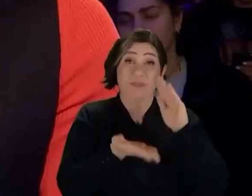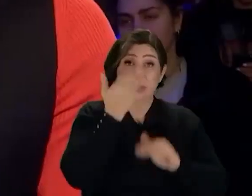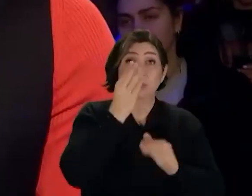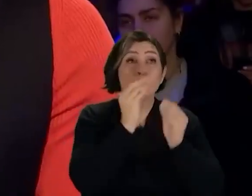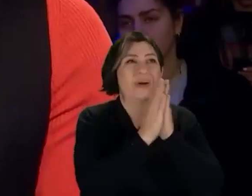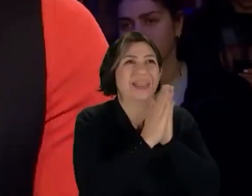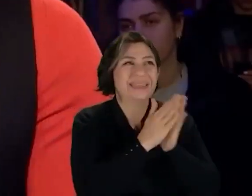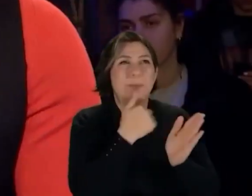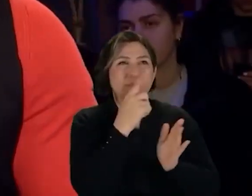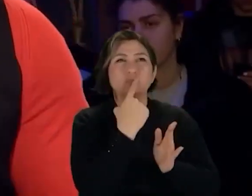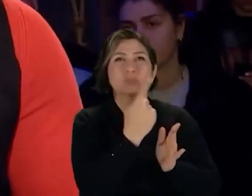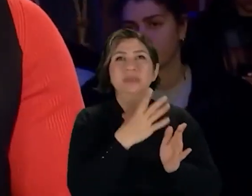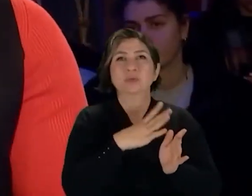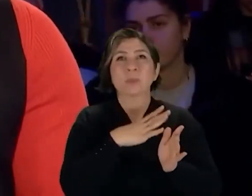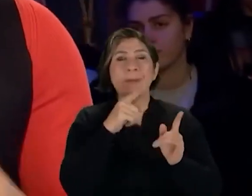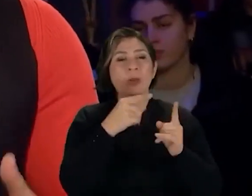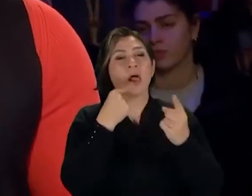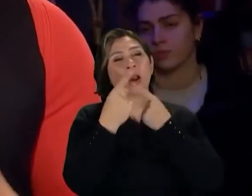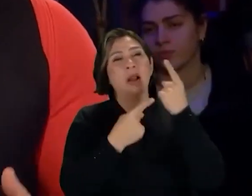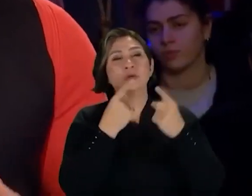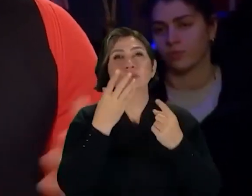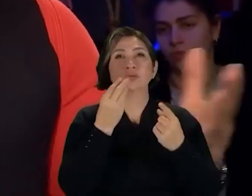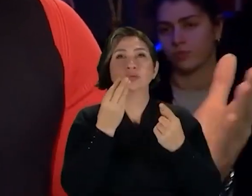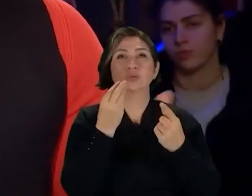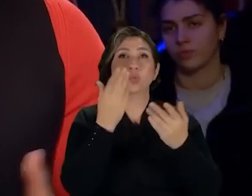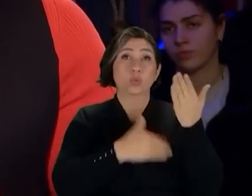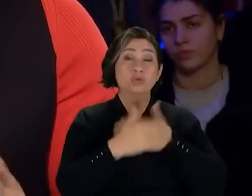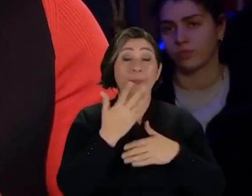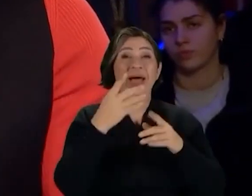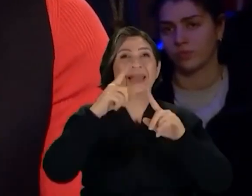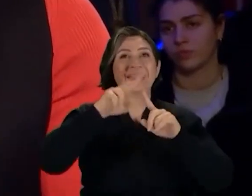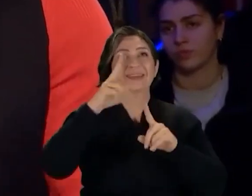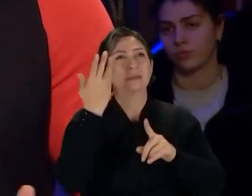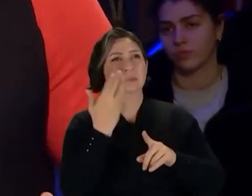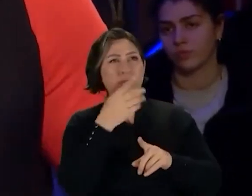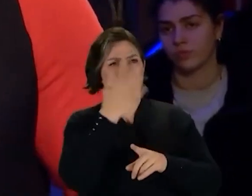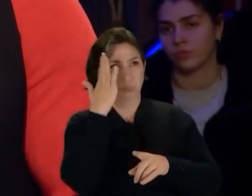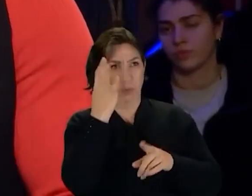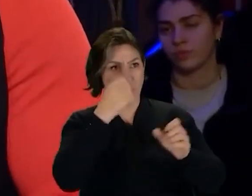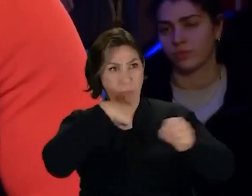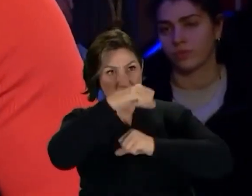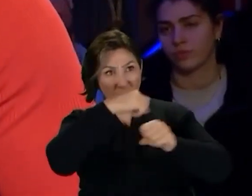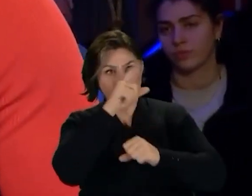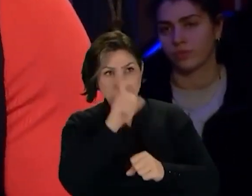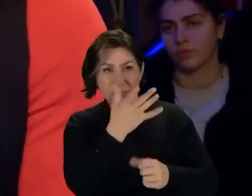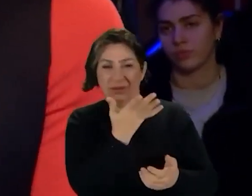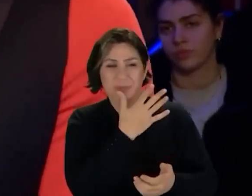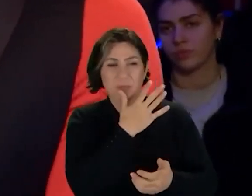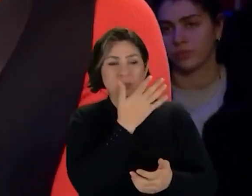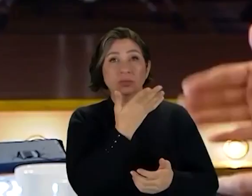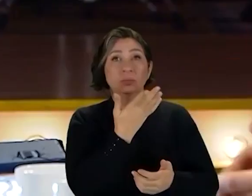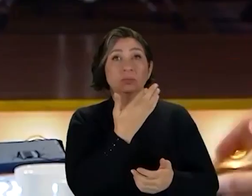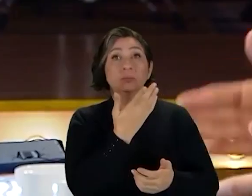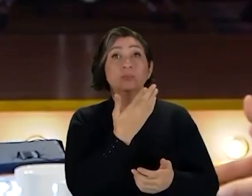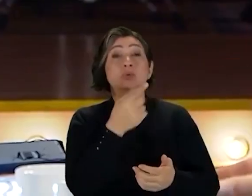affedersin Abi sözünü kessin Yani şimdi ben böyle konuşuyorum Çok yorucu falan hani ekranda da insanlar şeydir sende profesyonel boksör musun kardeşim Neyin yoruluyorsun